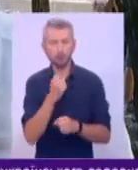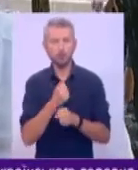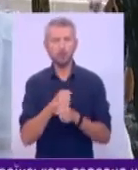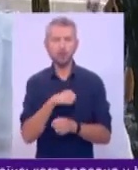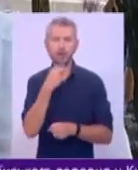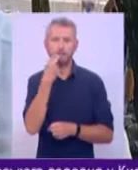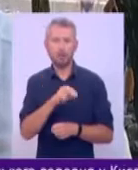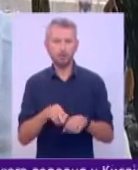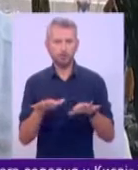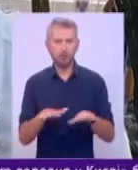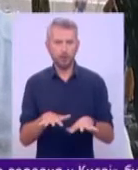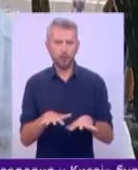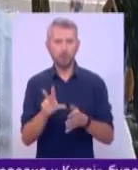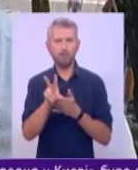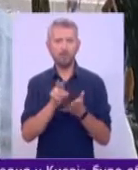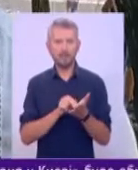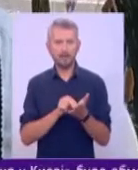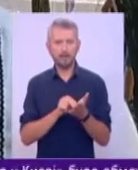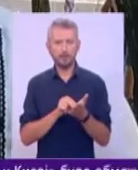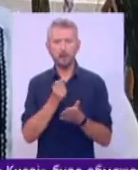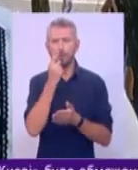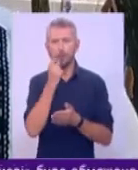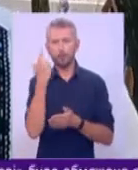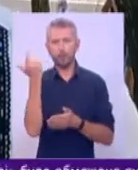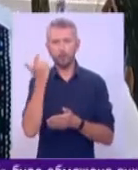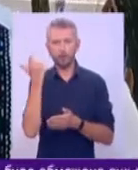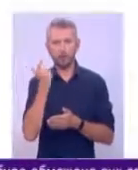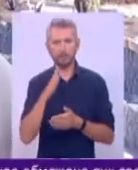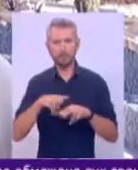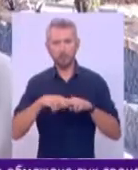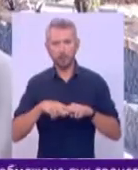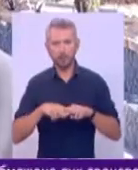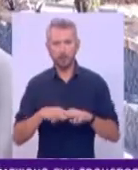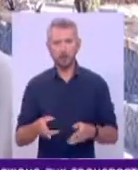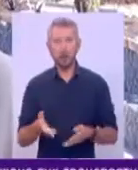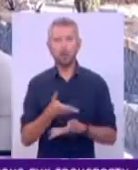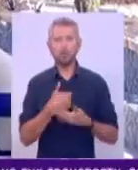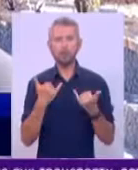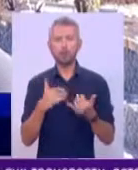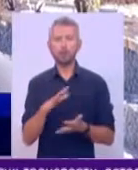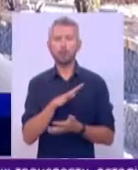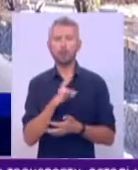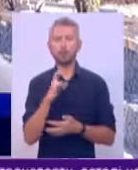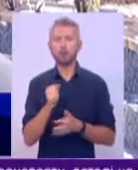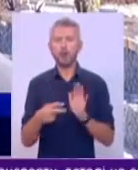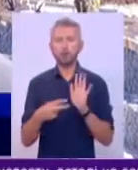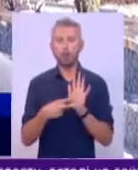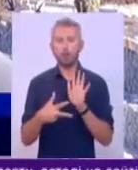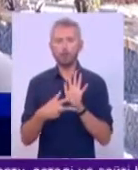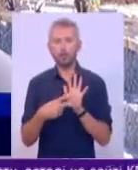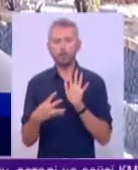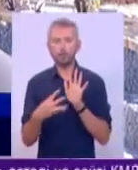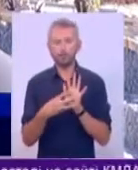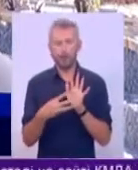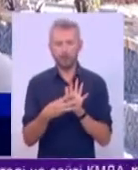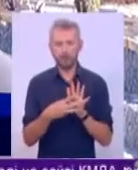найкращих об'єктів і взірцем паркового господарства в столиці. Ми сьогодні були на 7-му, 8-му, 9-му